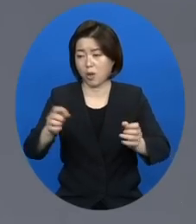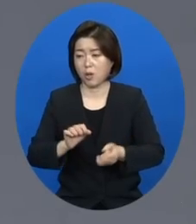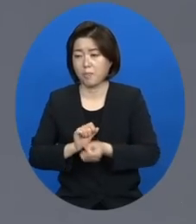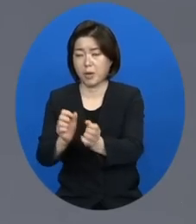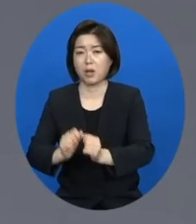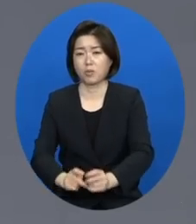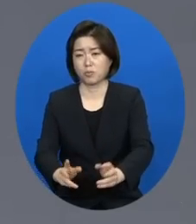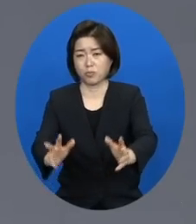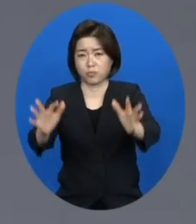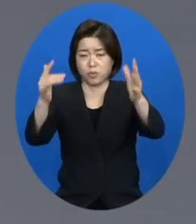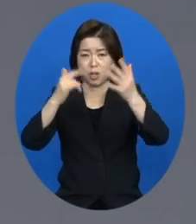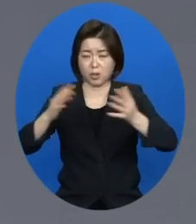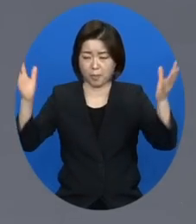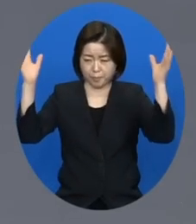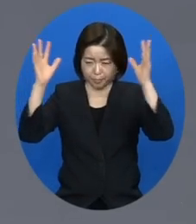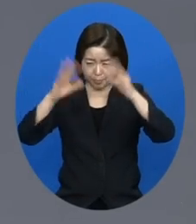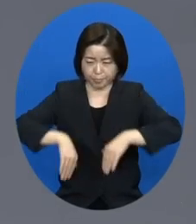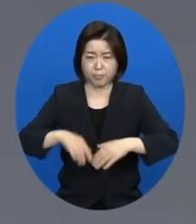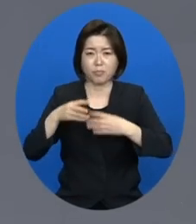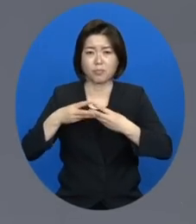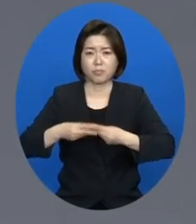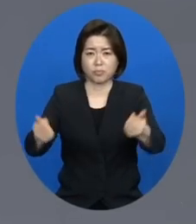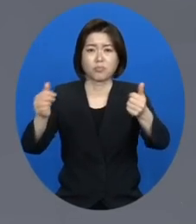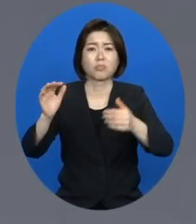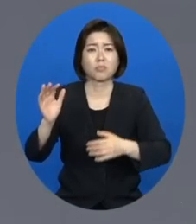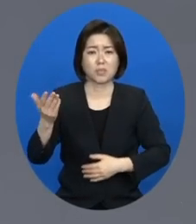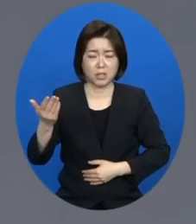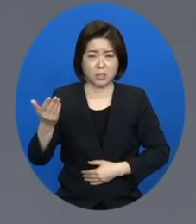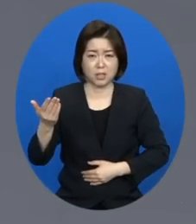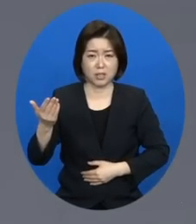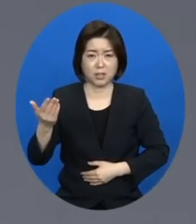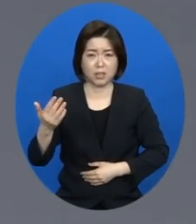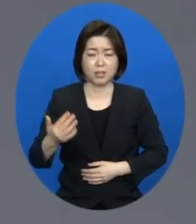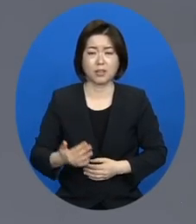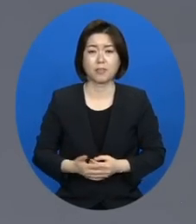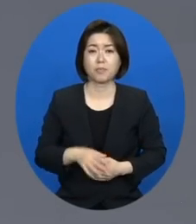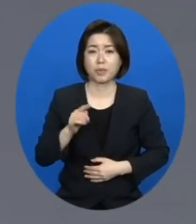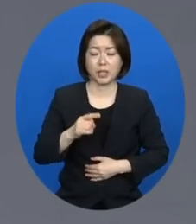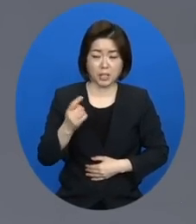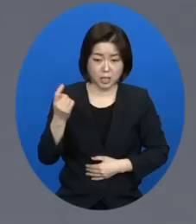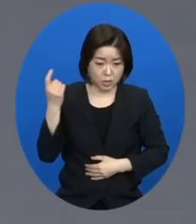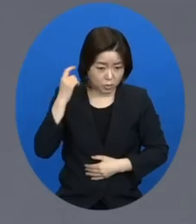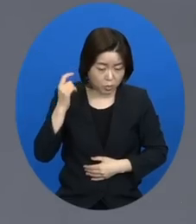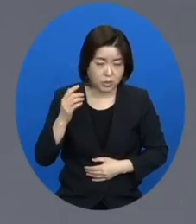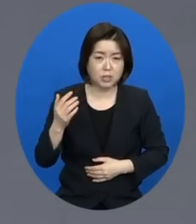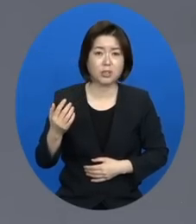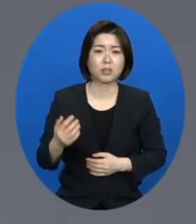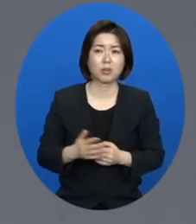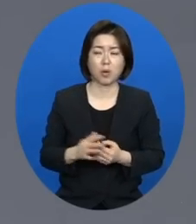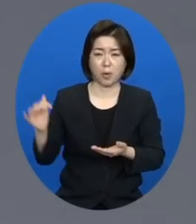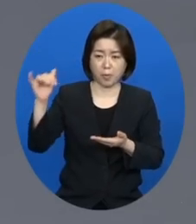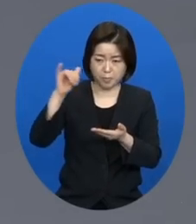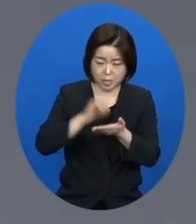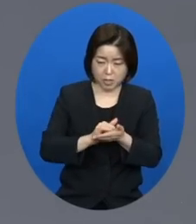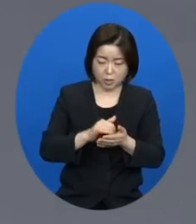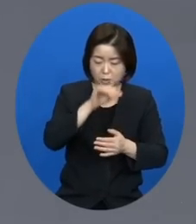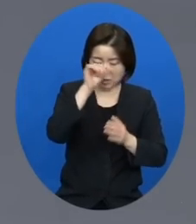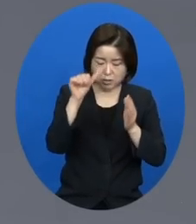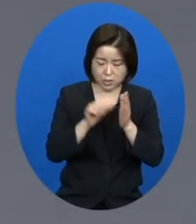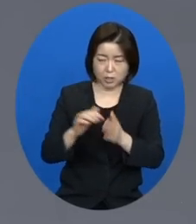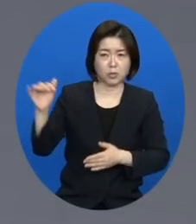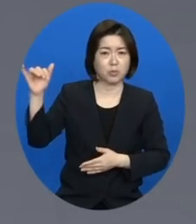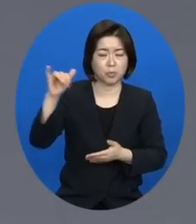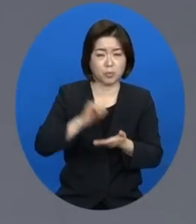다 완전 전소를 하게 돼요. 그 소식을 들으면서 비행기 타고 이 장로님이